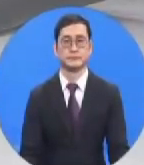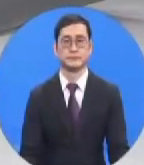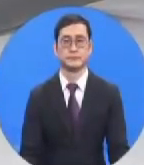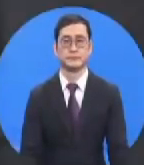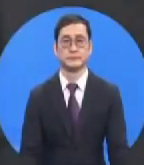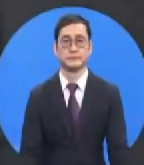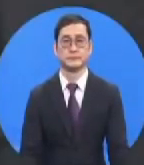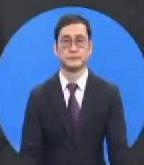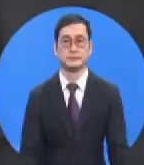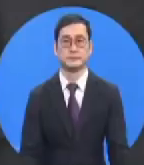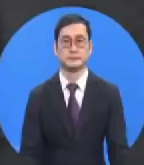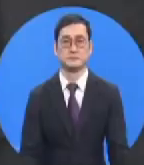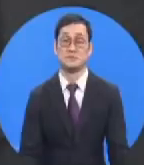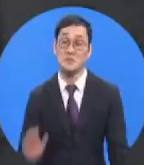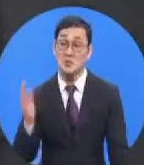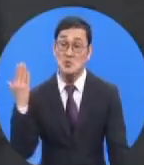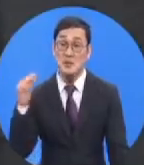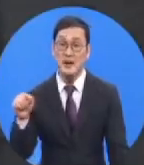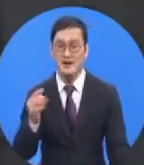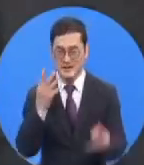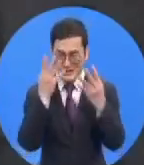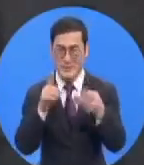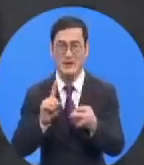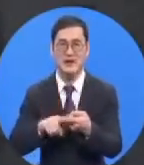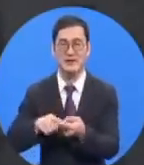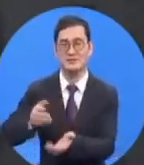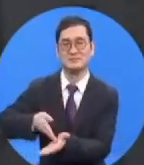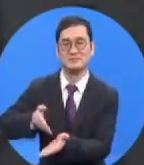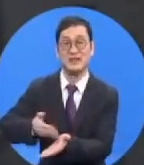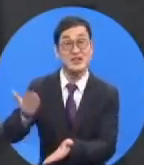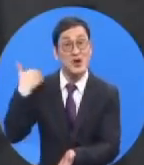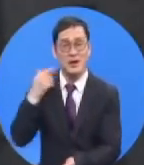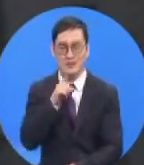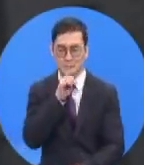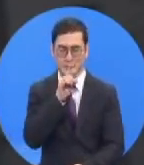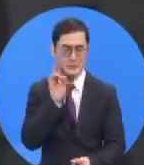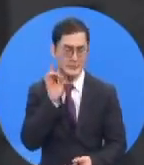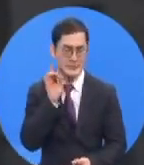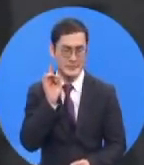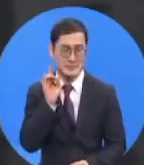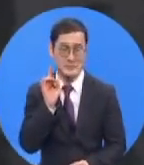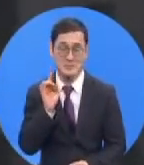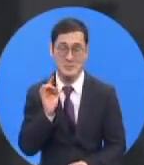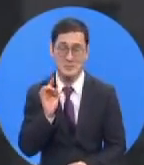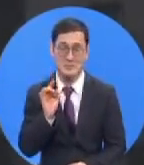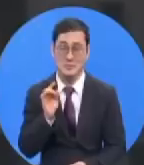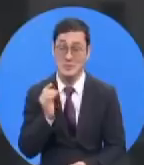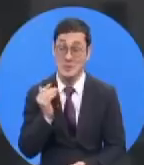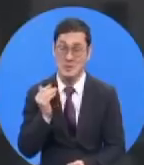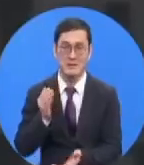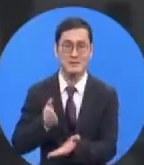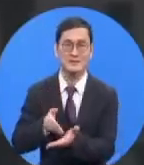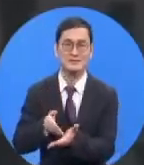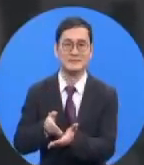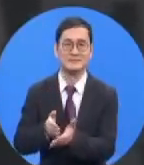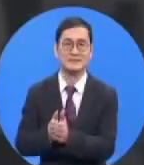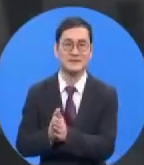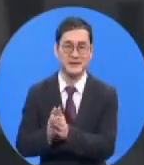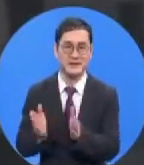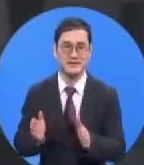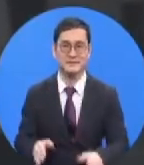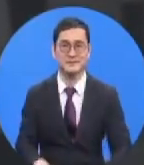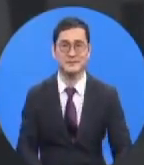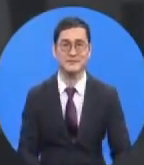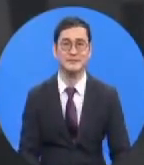지금까지 조용히 있었는데 지금 얘기는 두 사람의 사과를 전제로 한다. 이거는 지금 친문 그리고 강한